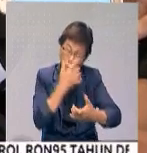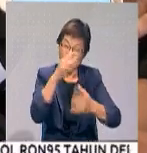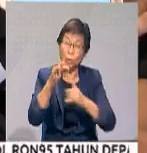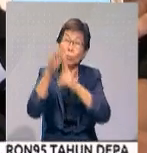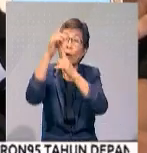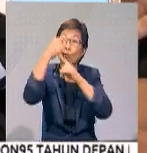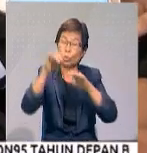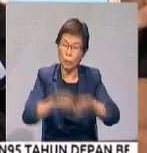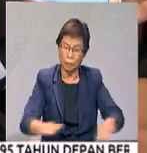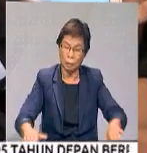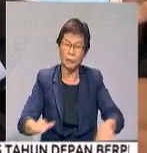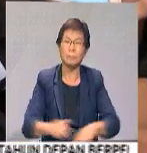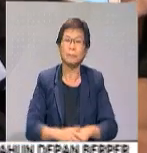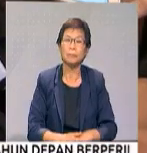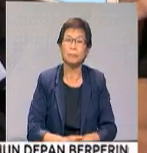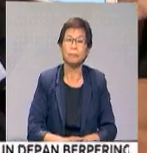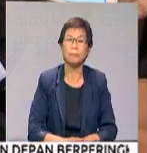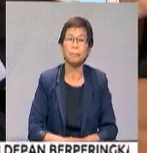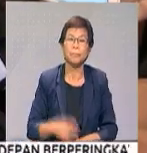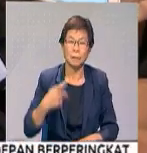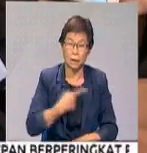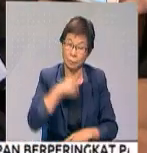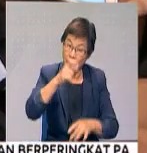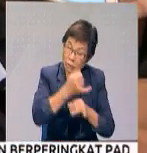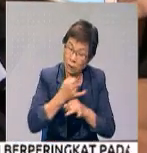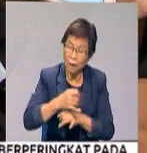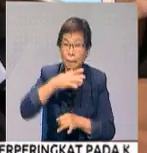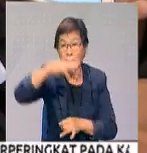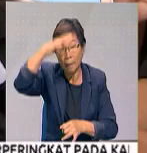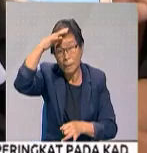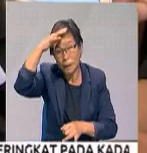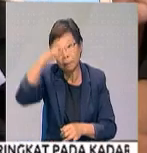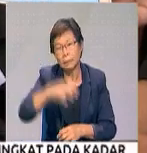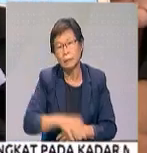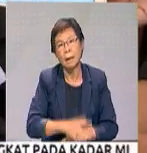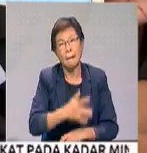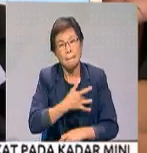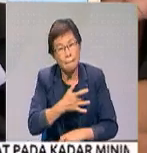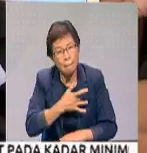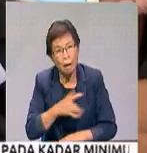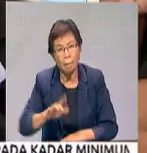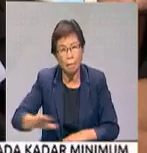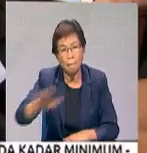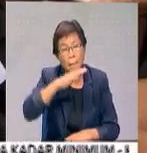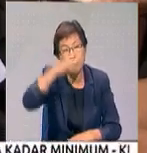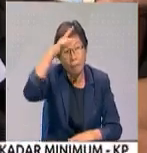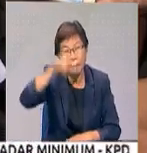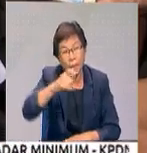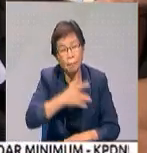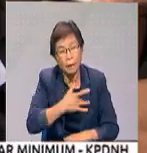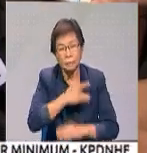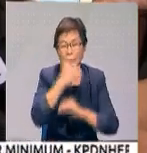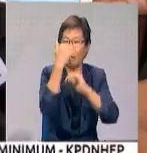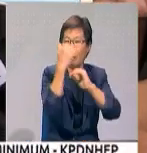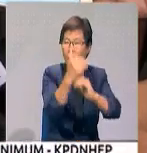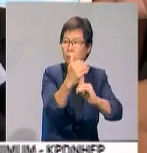kanak-kanak. Ya. So jadi kita kena jaga. Jadi ibu bapa peka dan ni